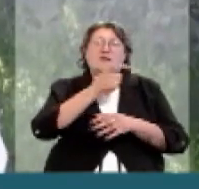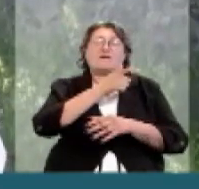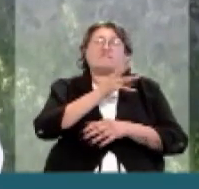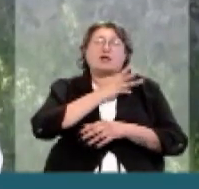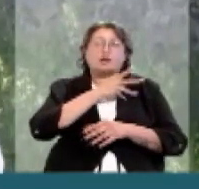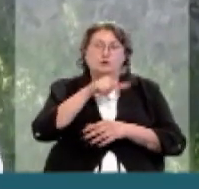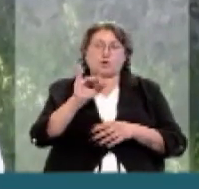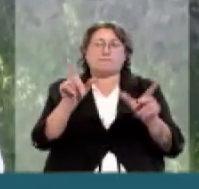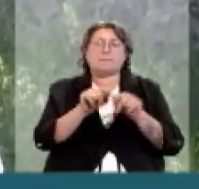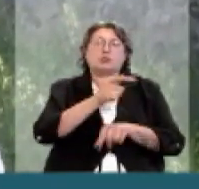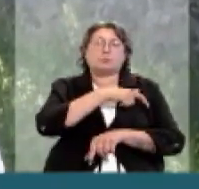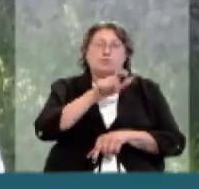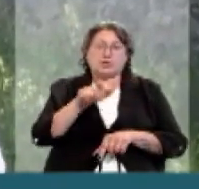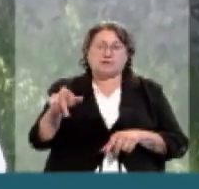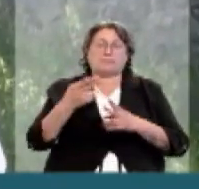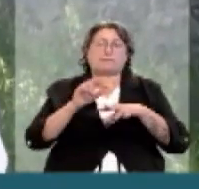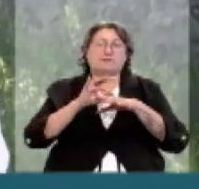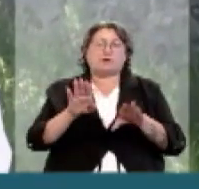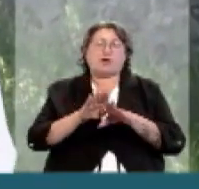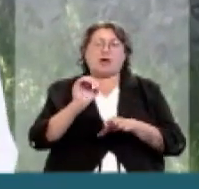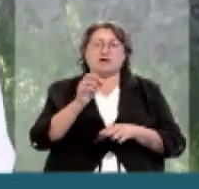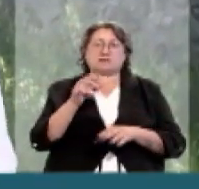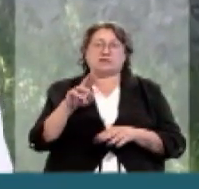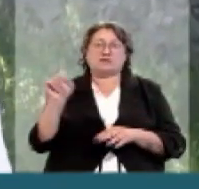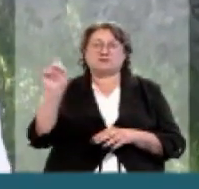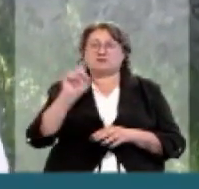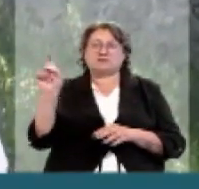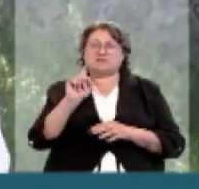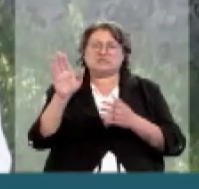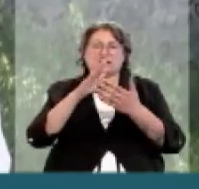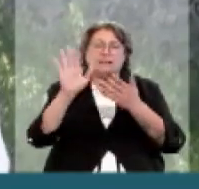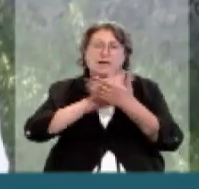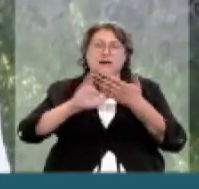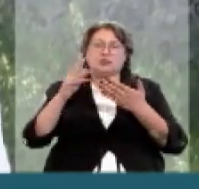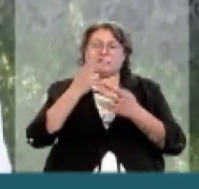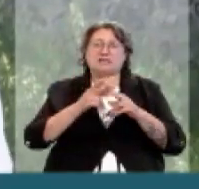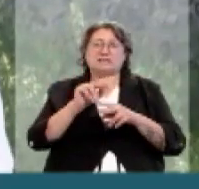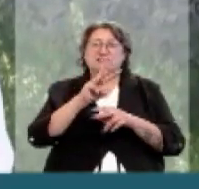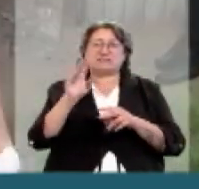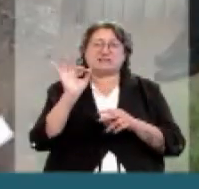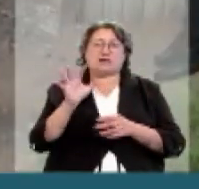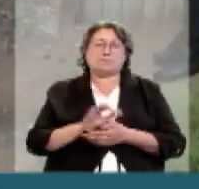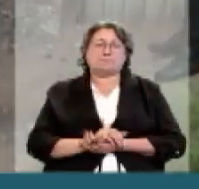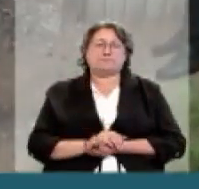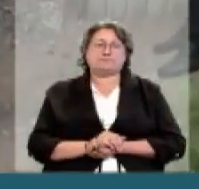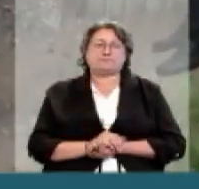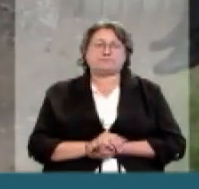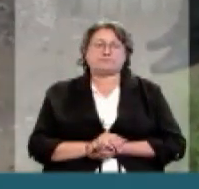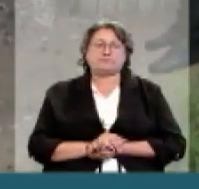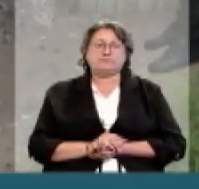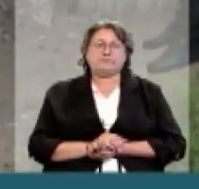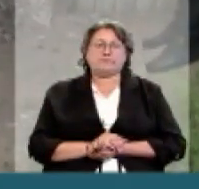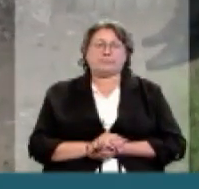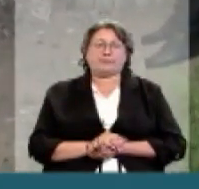осы жазбаларды бояуға және де оларды өшіру үшін акцияларды өткізіп жүреміз. Синтетикалық